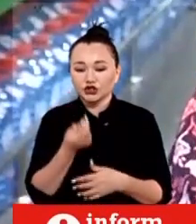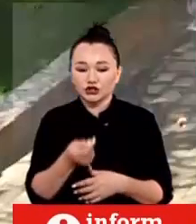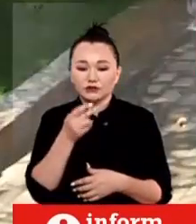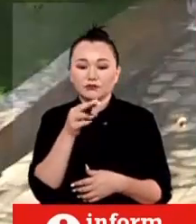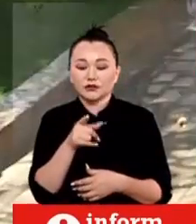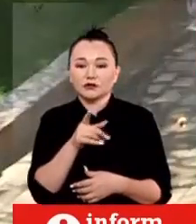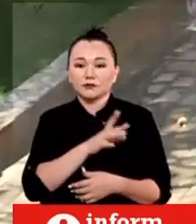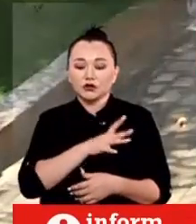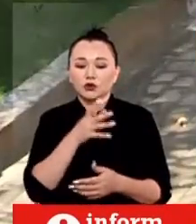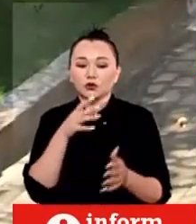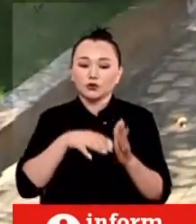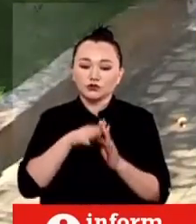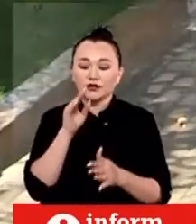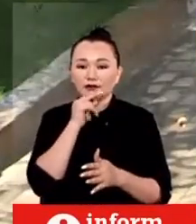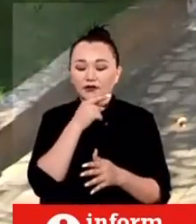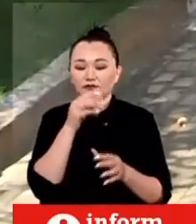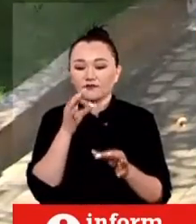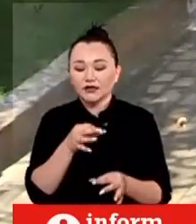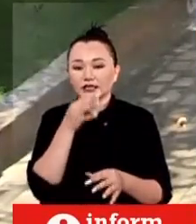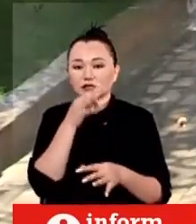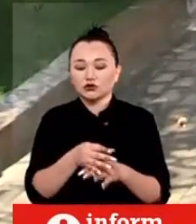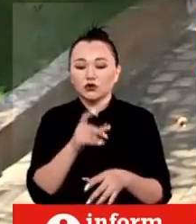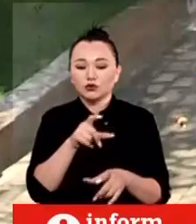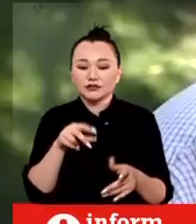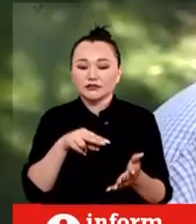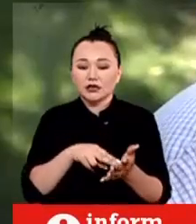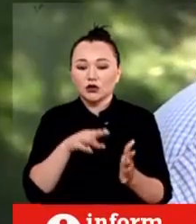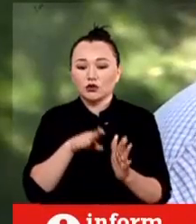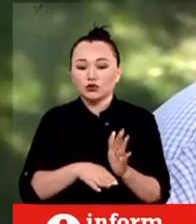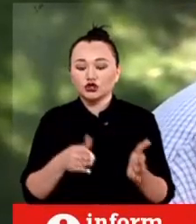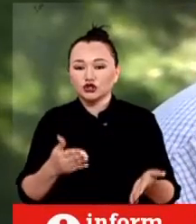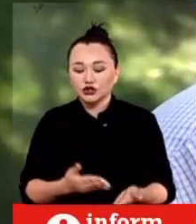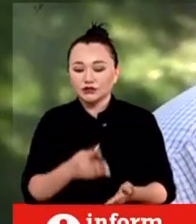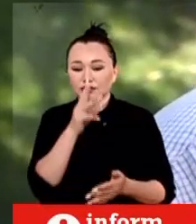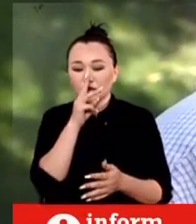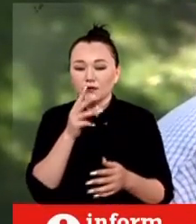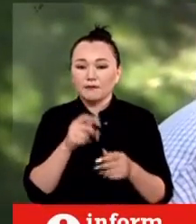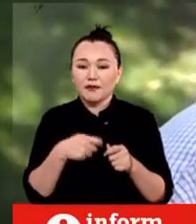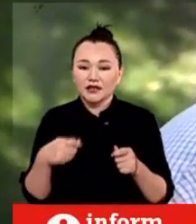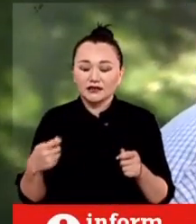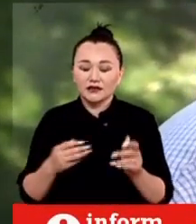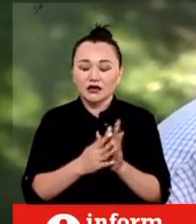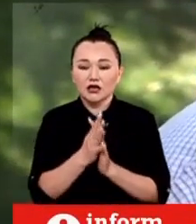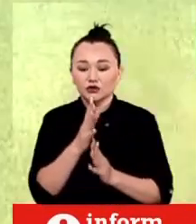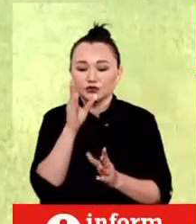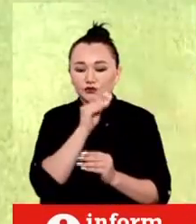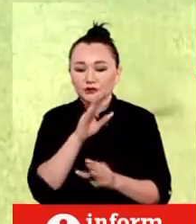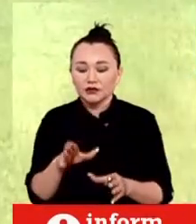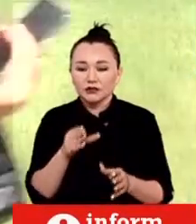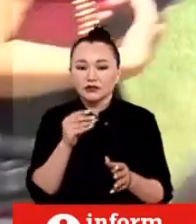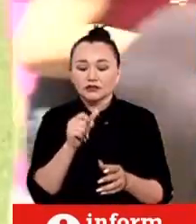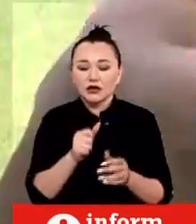лучше. Экономисты говорят, это верный признак того, что люди стали хуже жить. Зарплаты растут медленно и не успевают за уровнем